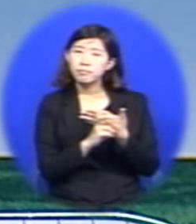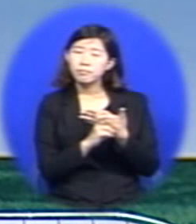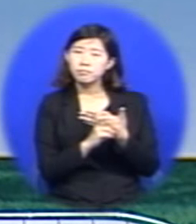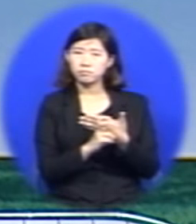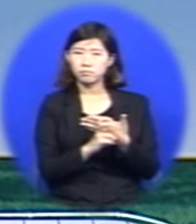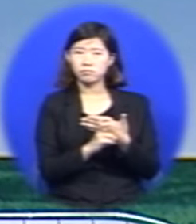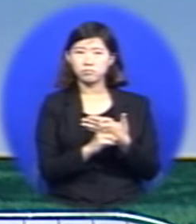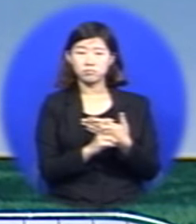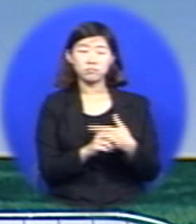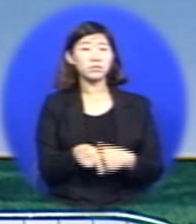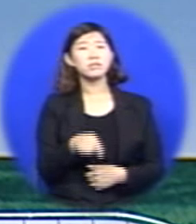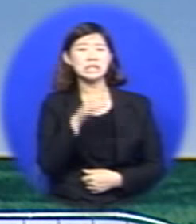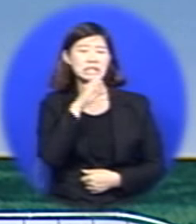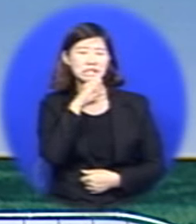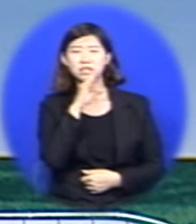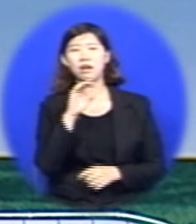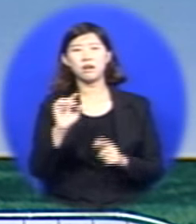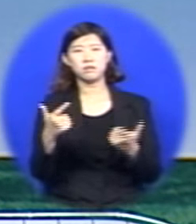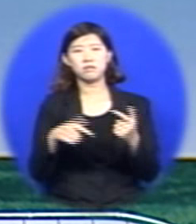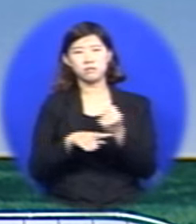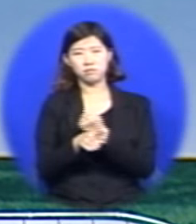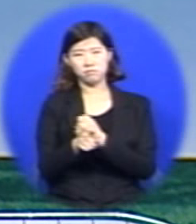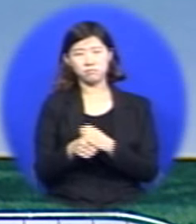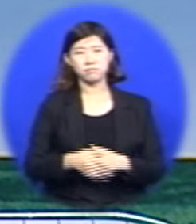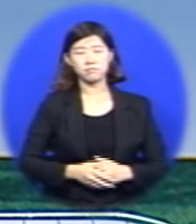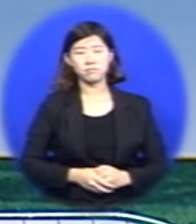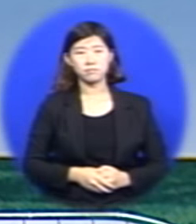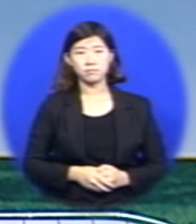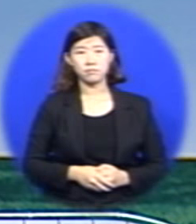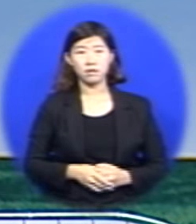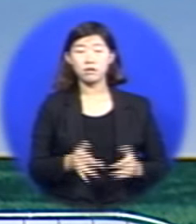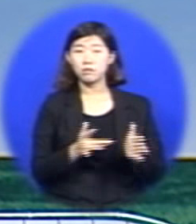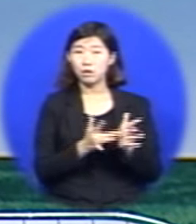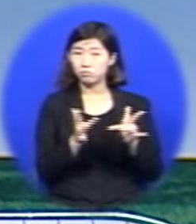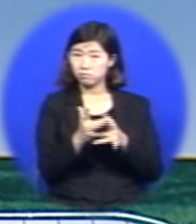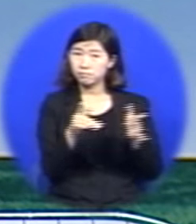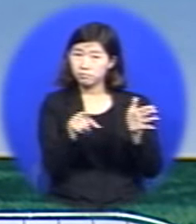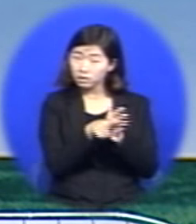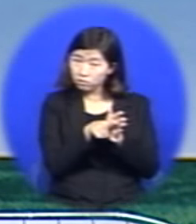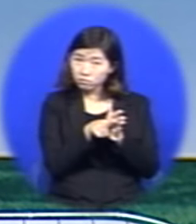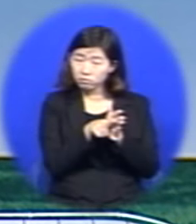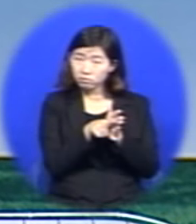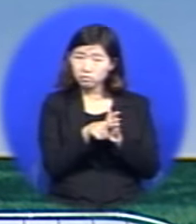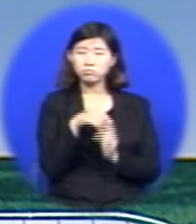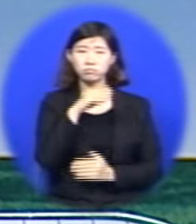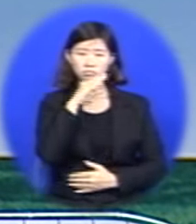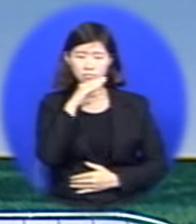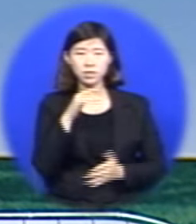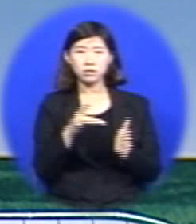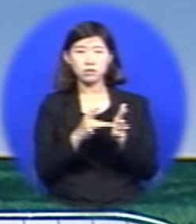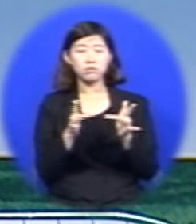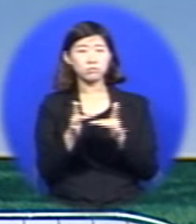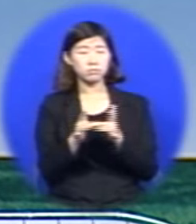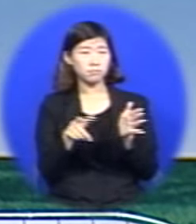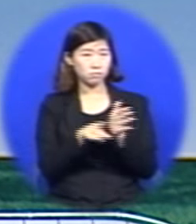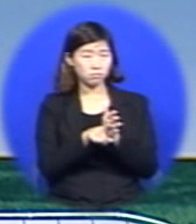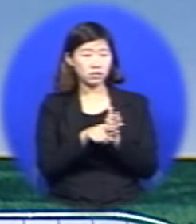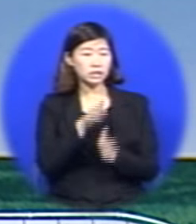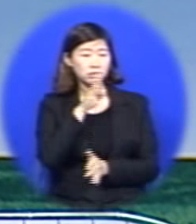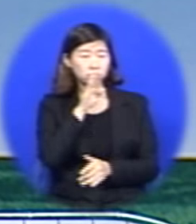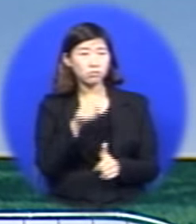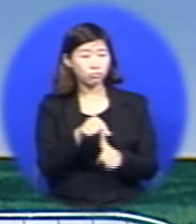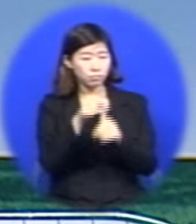이건 진짜가 아니라는 뜻입니다. 예수님을 믿는가, 정말 예수님을 믿는가, 진짜 구원을